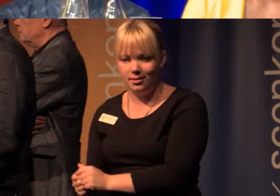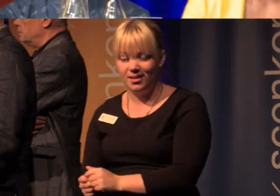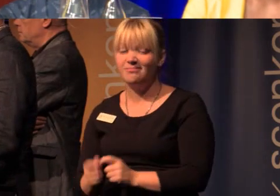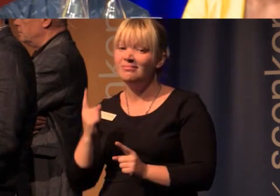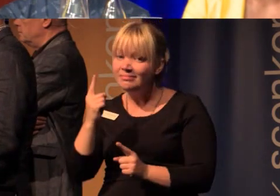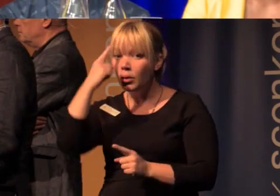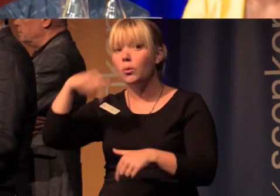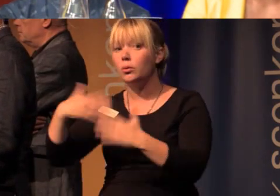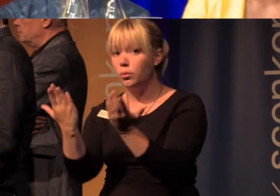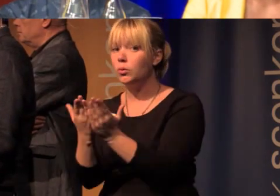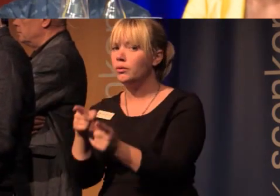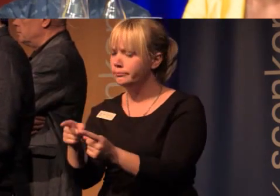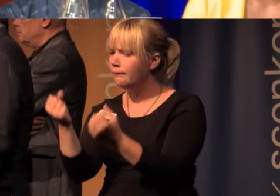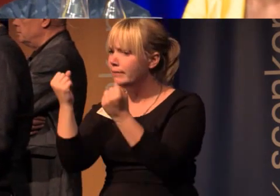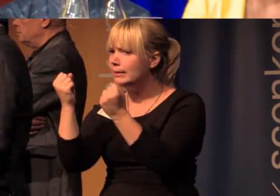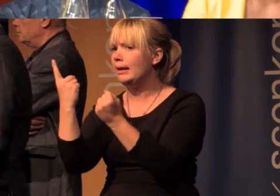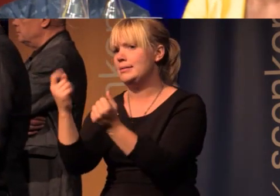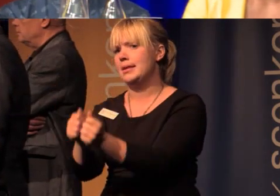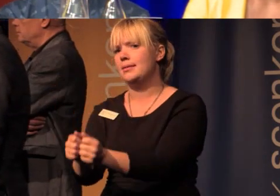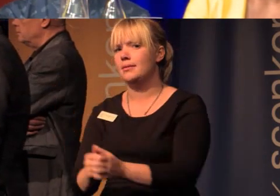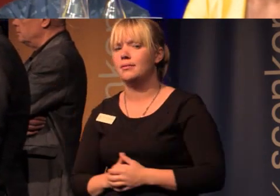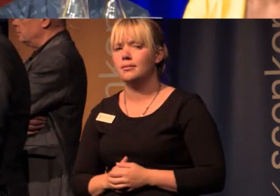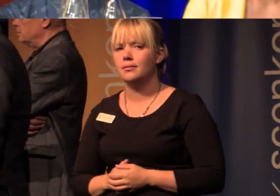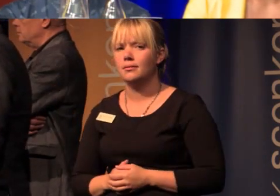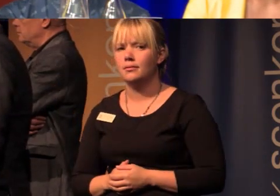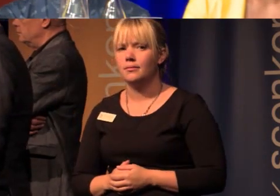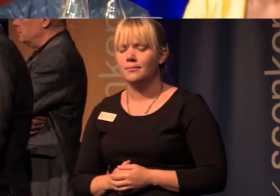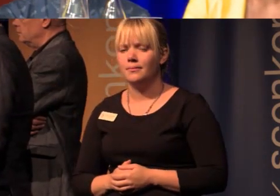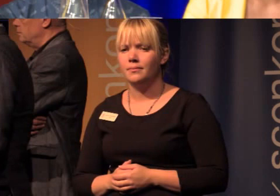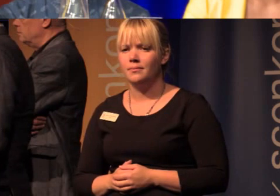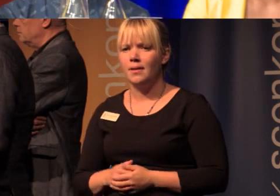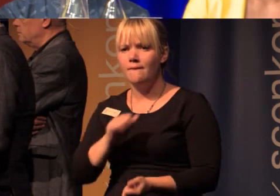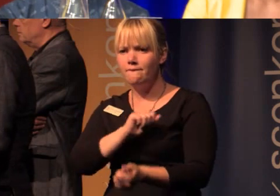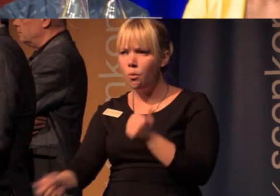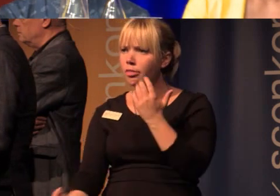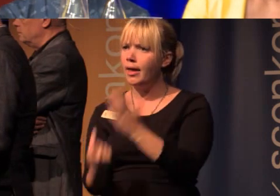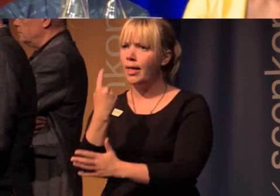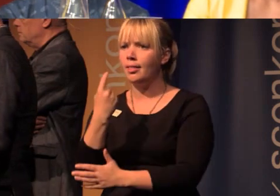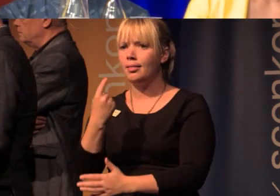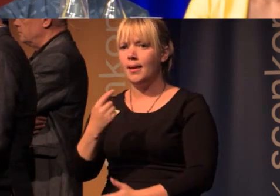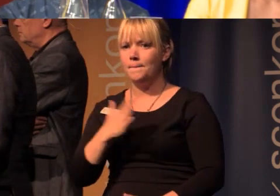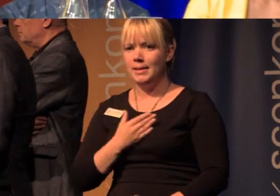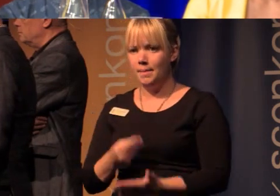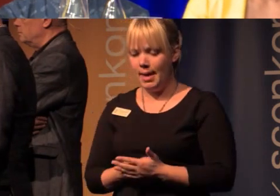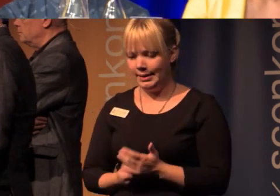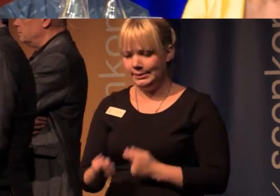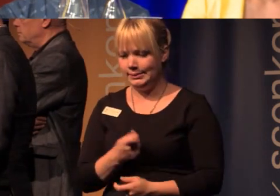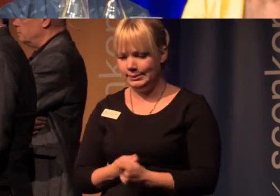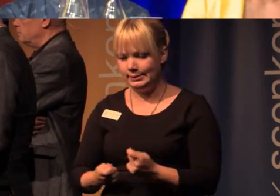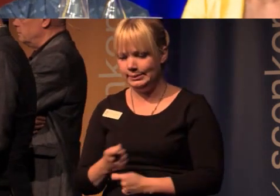väldigt viktig väg. Och det är viktigt att plånbokens storlek aldrig blir någonting som hindrar människor från